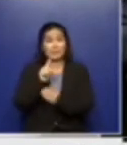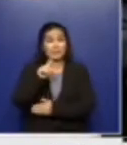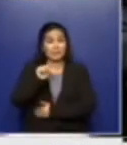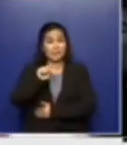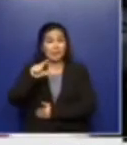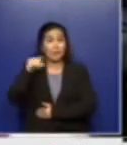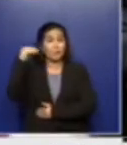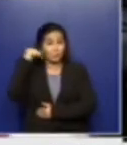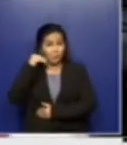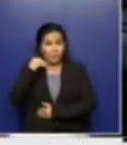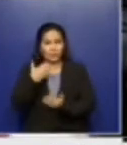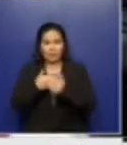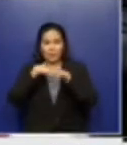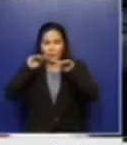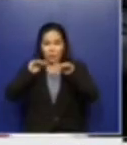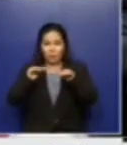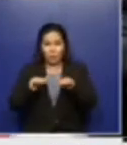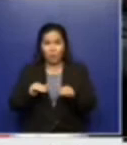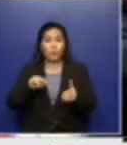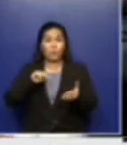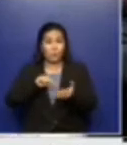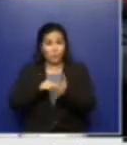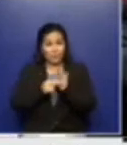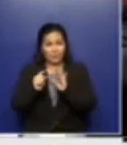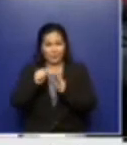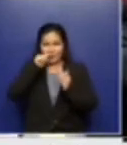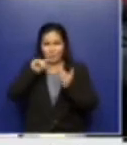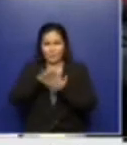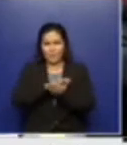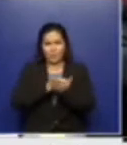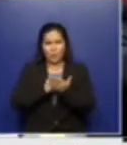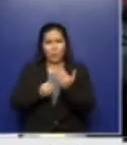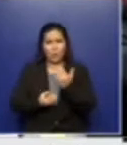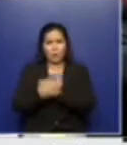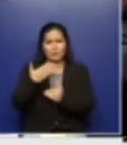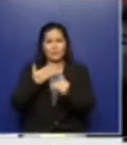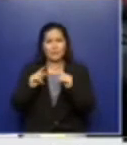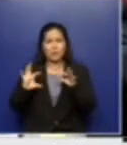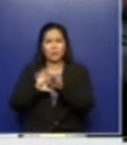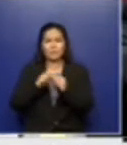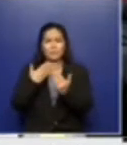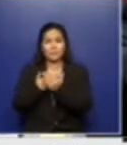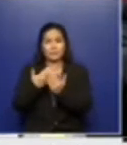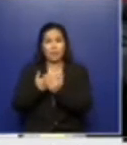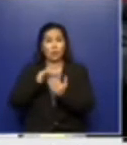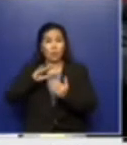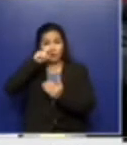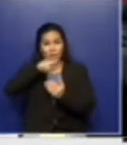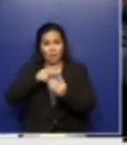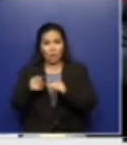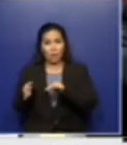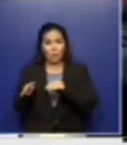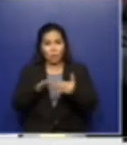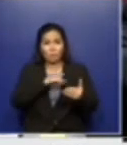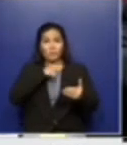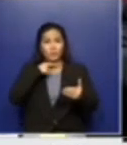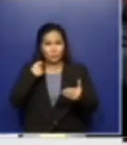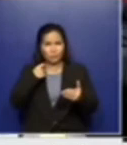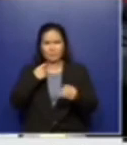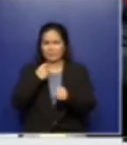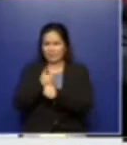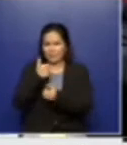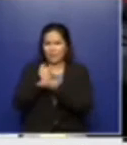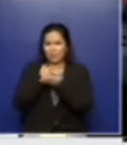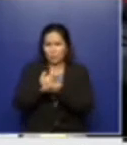ตัดลดลงค่ะเราจะสามารถลดความสุ่มเสี่ยงที่ประเทศจะล้มละลายทางการคลังได้ถ้ารัฐบาลยังยืนยันว่ามีความจำเป็น